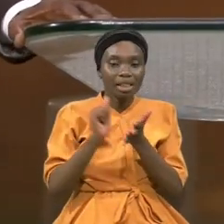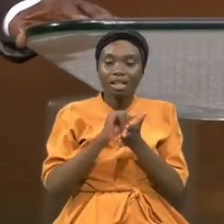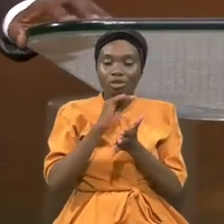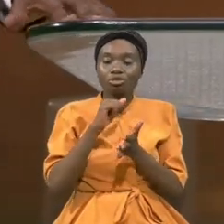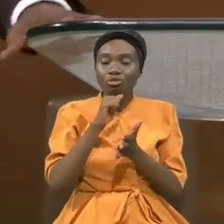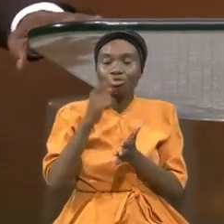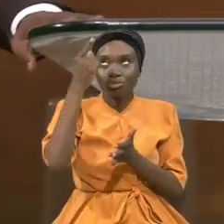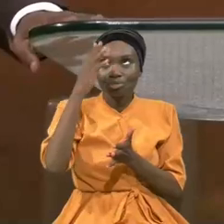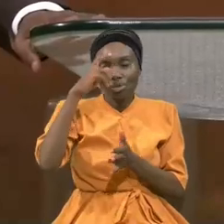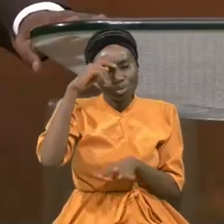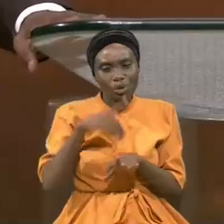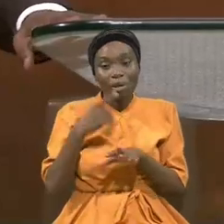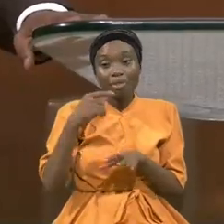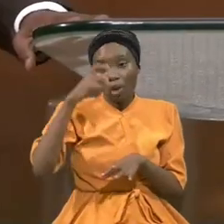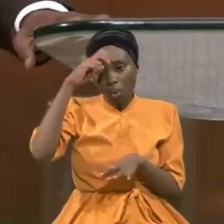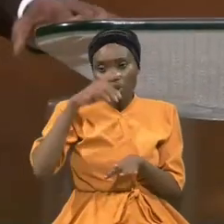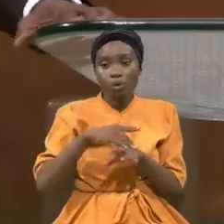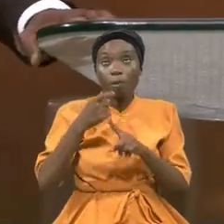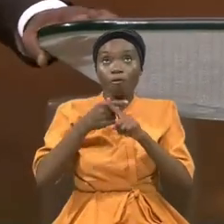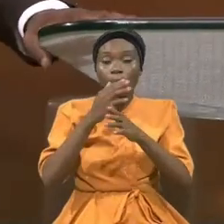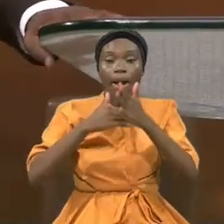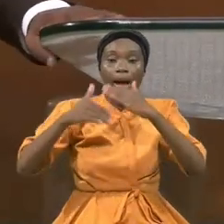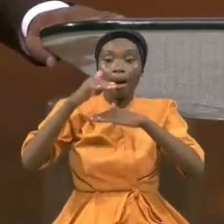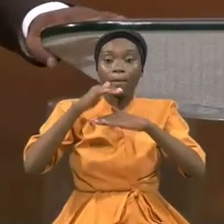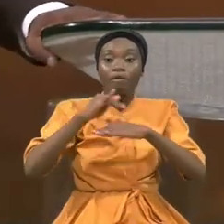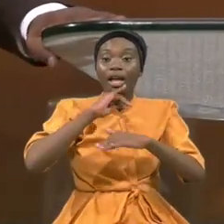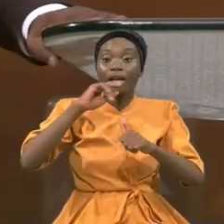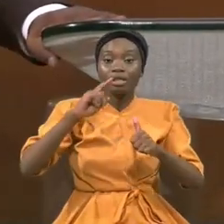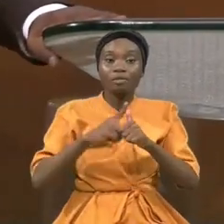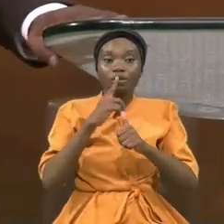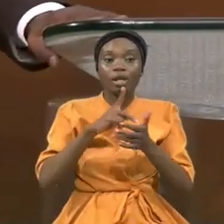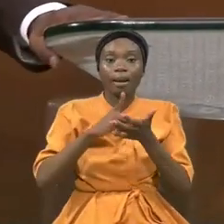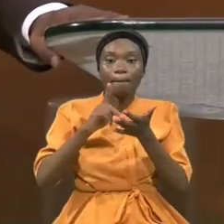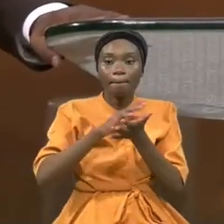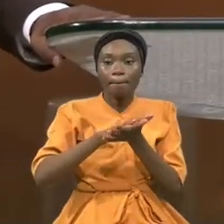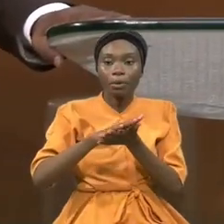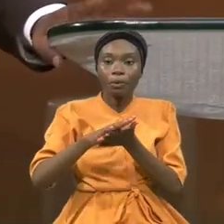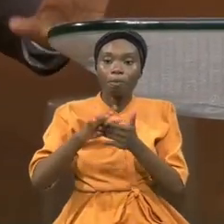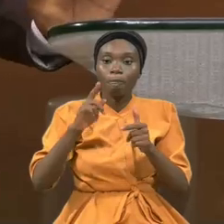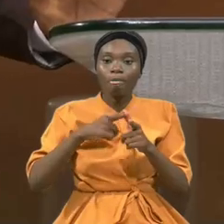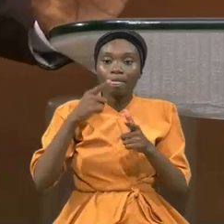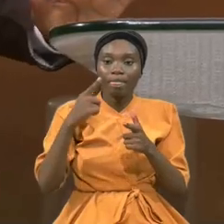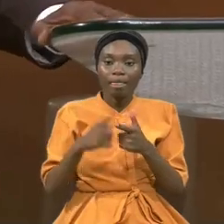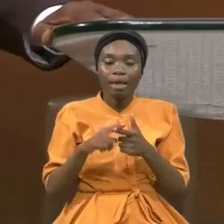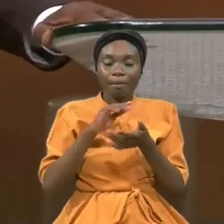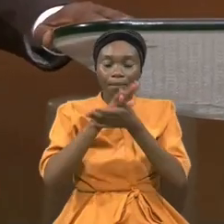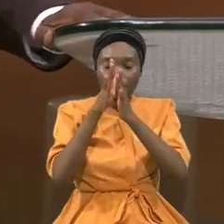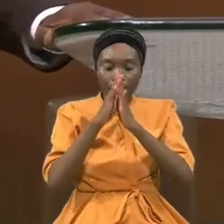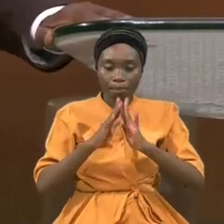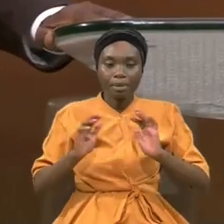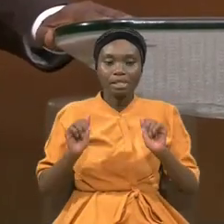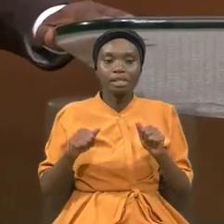Dieu. La sagesse d'en haut est premièrement pure. Ensuite,